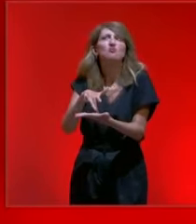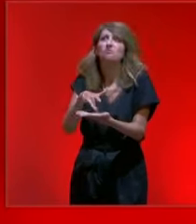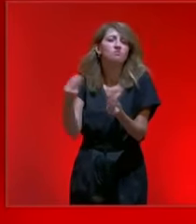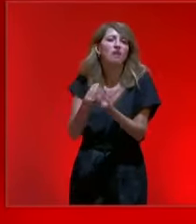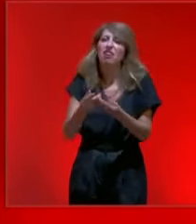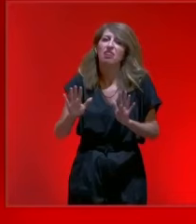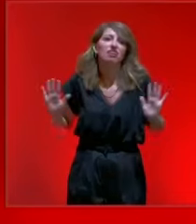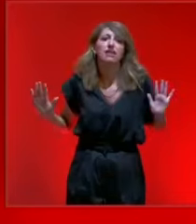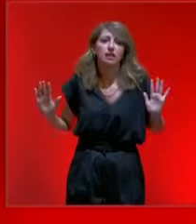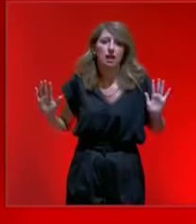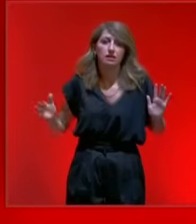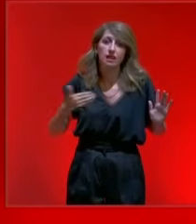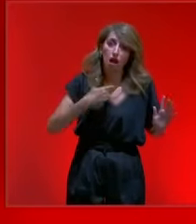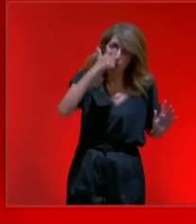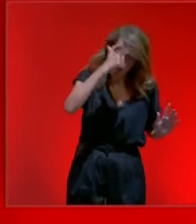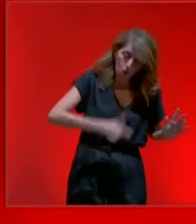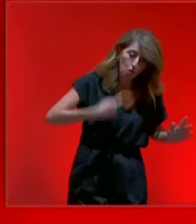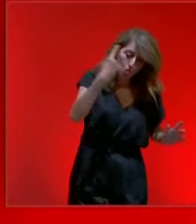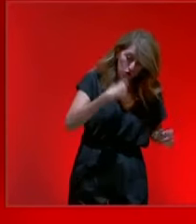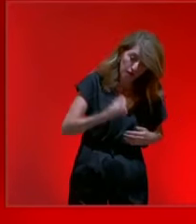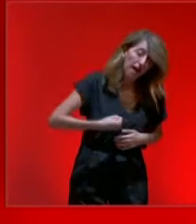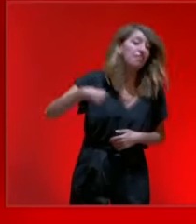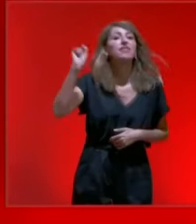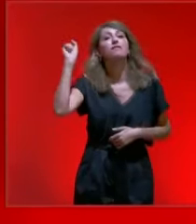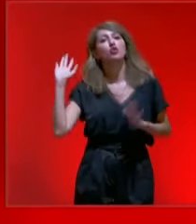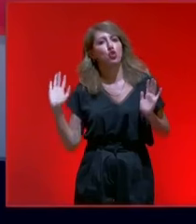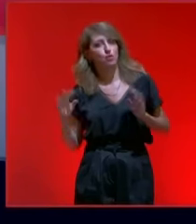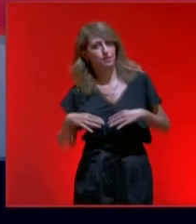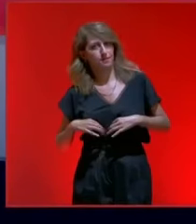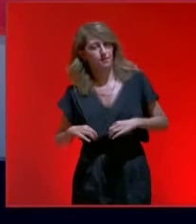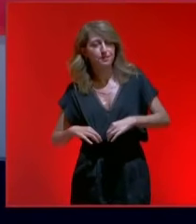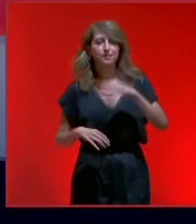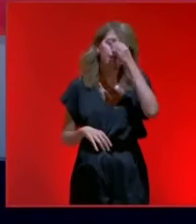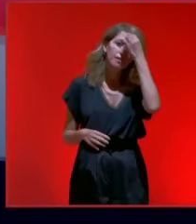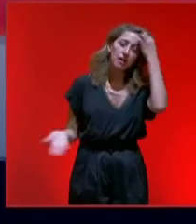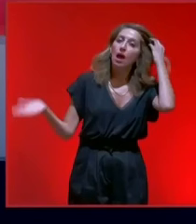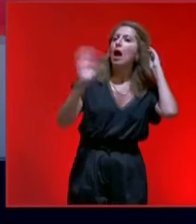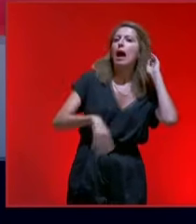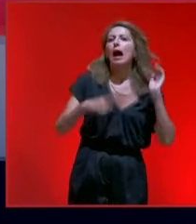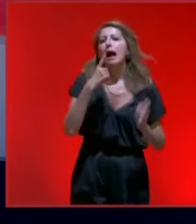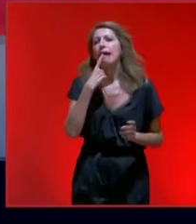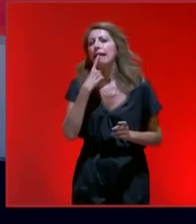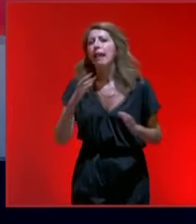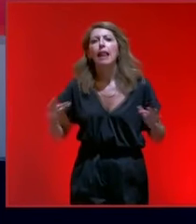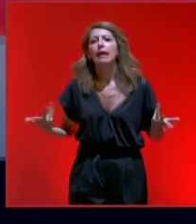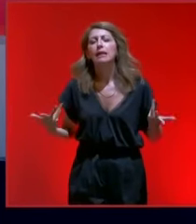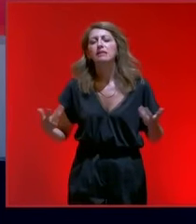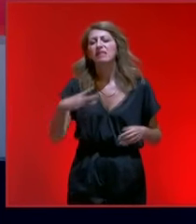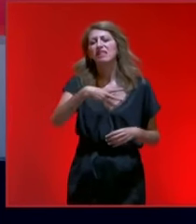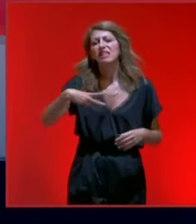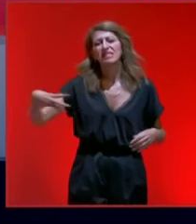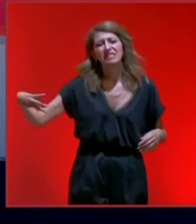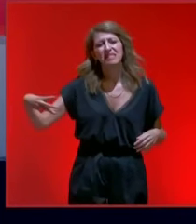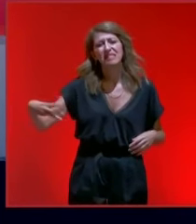Διαφωνώ με αυτή την άποψη. Υπάρχει και η άποψη ότι δεν πρέπει να μιλάμε για την παράταξη από τον αριστερά ως το